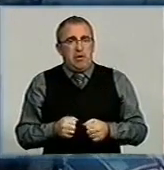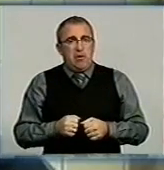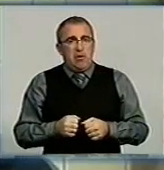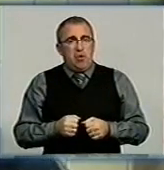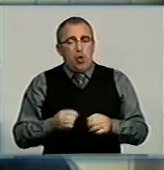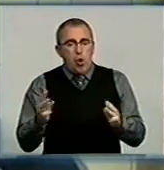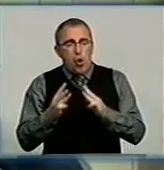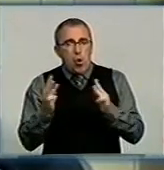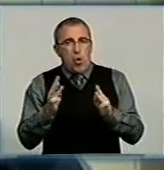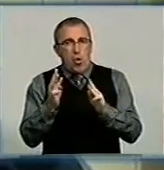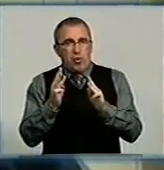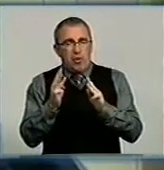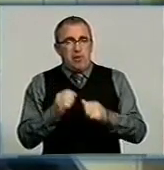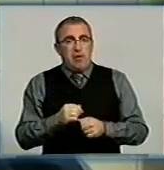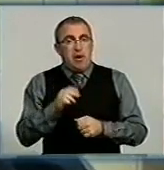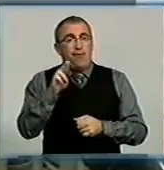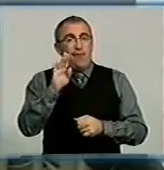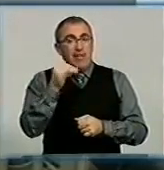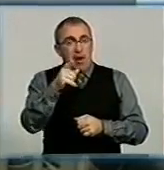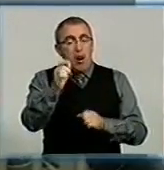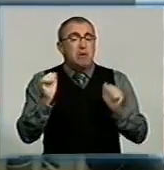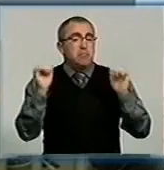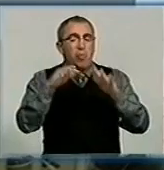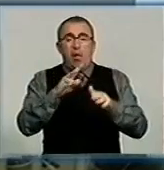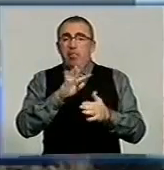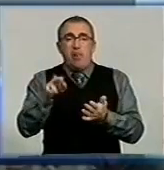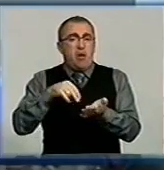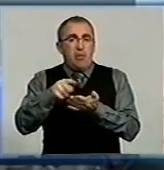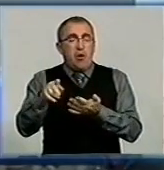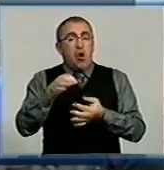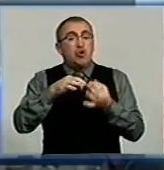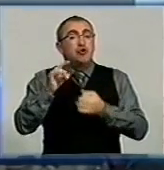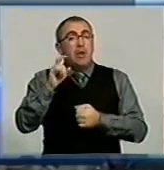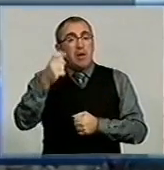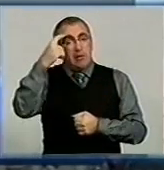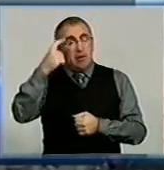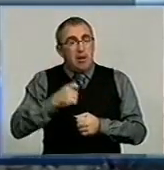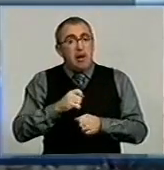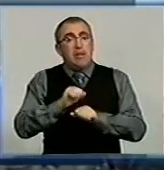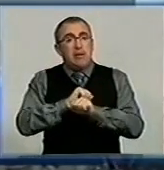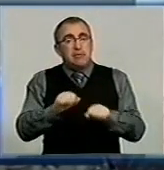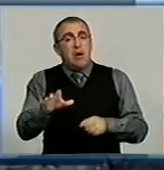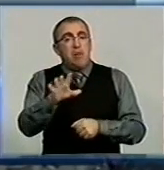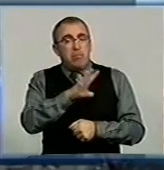горілки. Пан Віталій цього разу на збори не ходив. Це лишній раз нагадує про те, що не можна бути